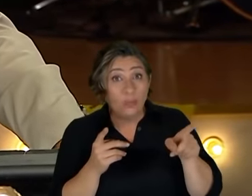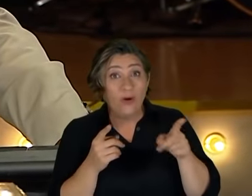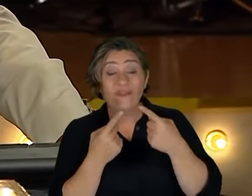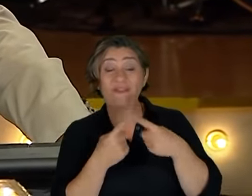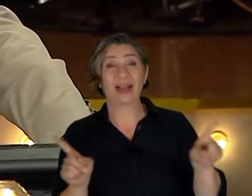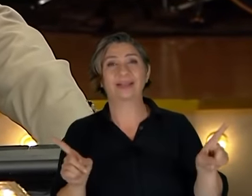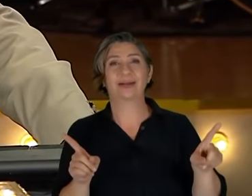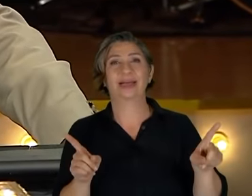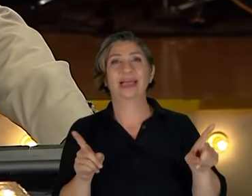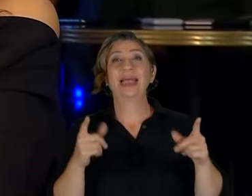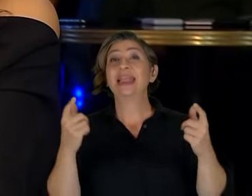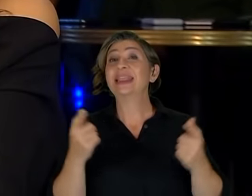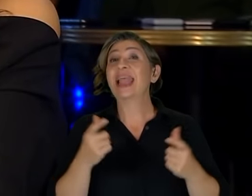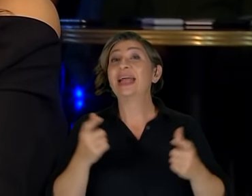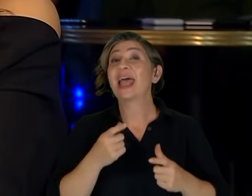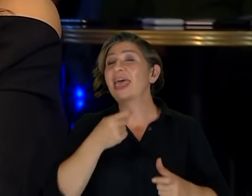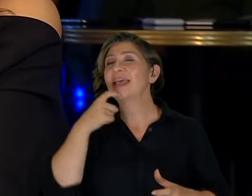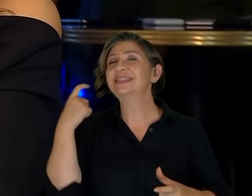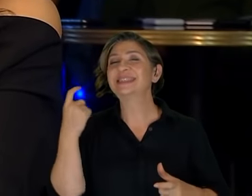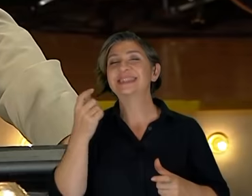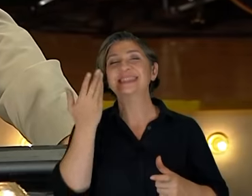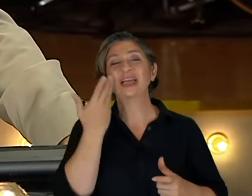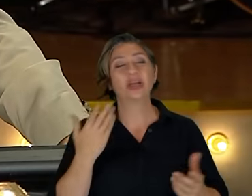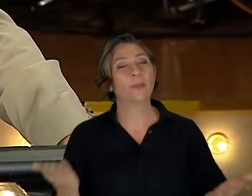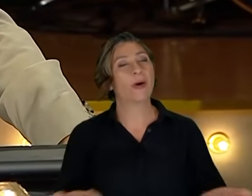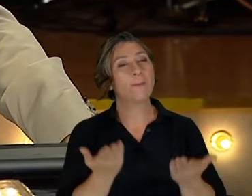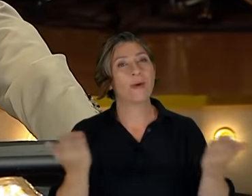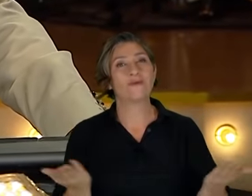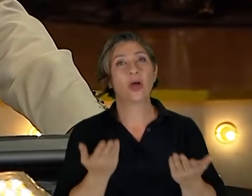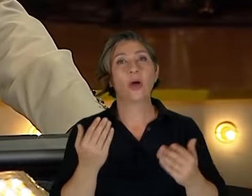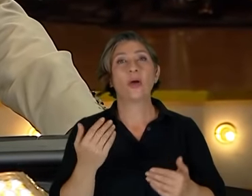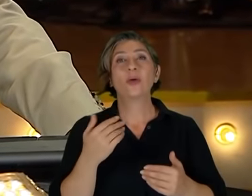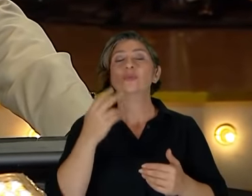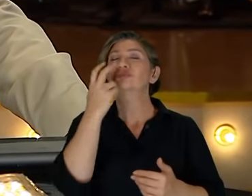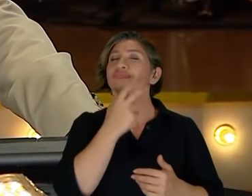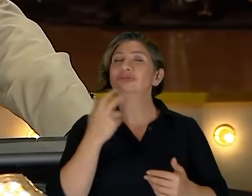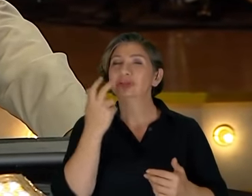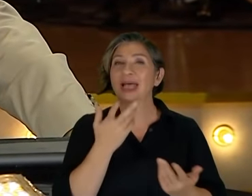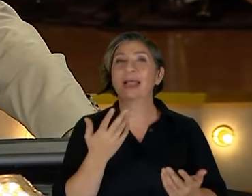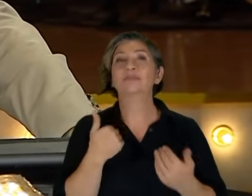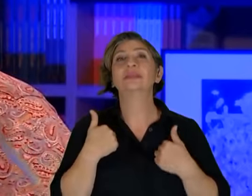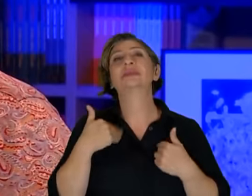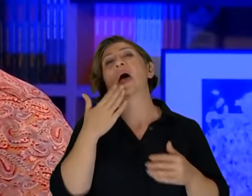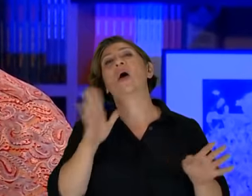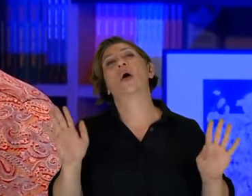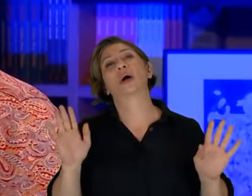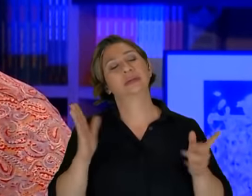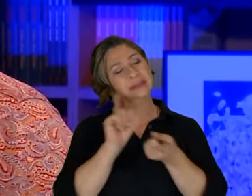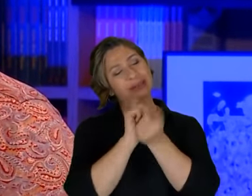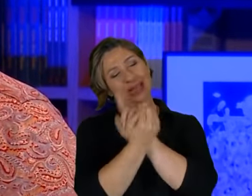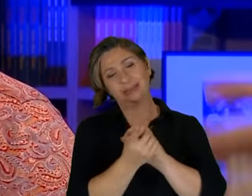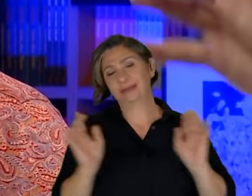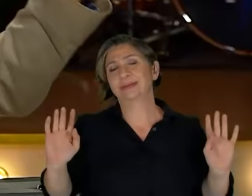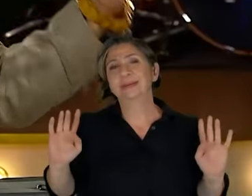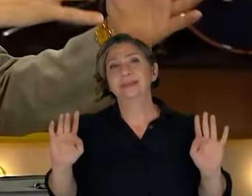söyleyeyim. Evet. Şimdi nerede eski seyirciyi pohpohlayan değil biz mi? Deriz ki. Müzisyenler. Yok bizde yok mi? Abi. Tam tersi yani, biz. Yani bak